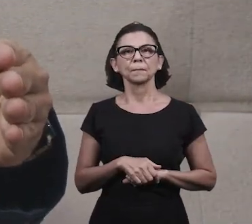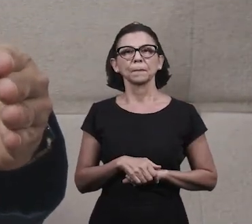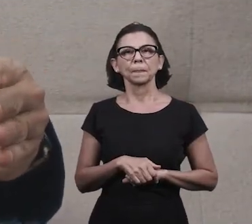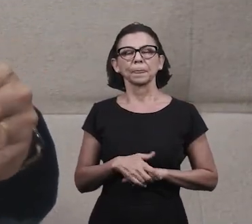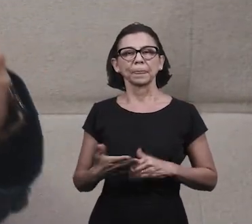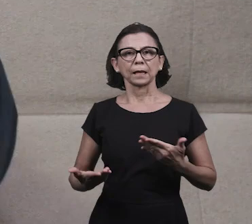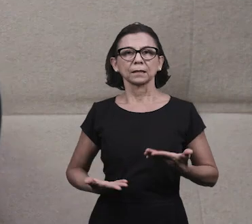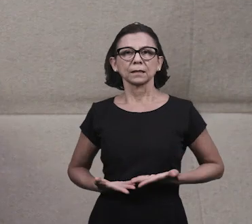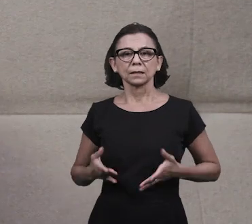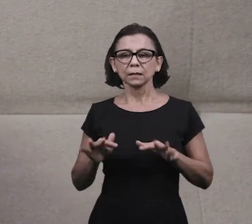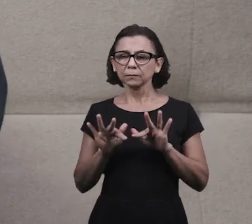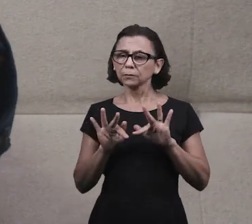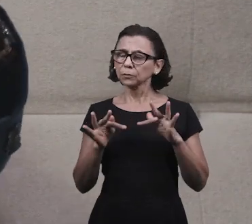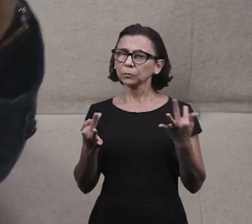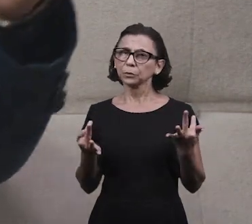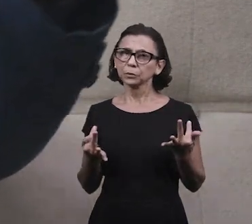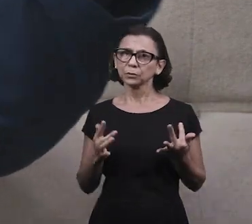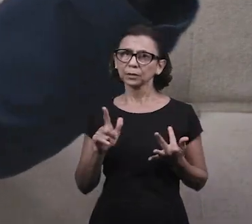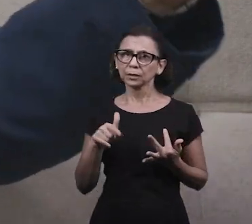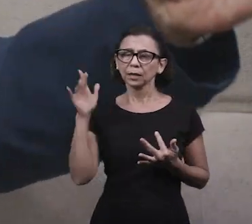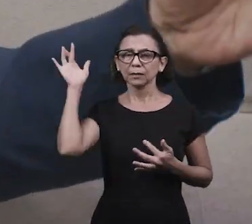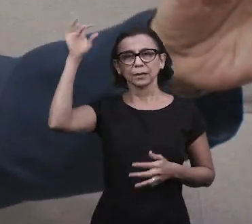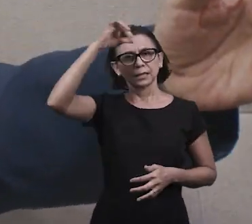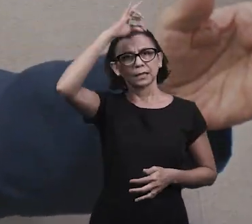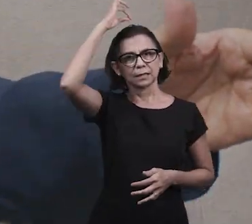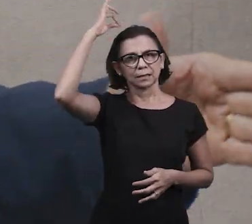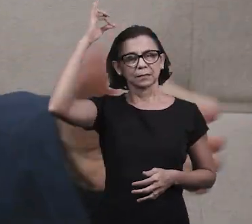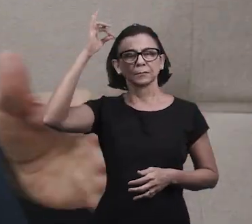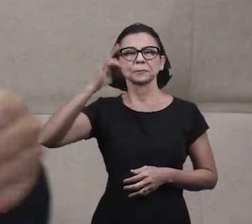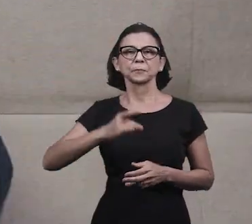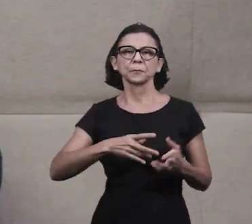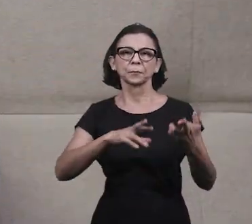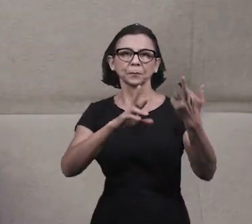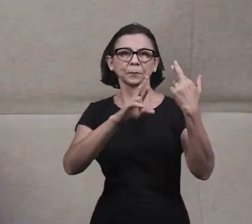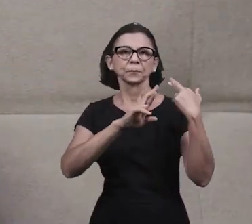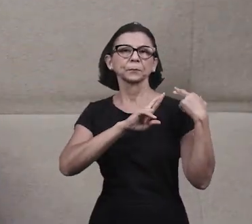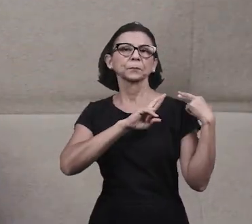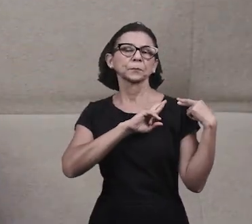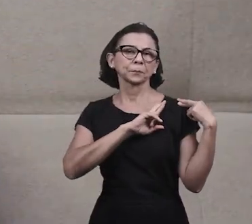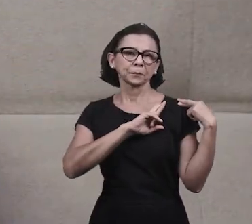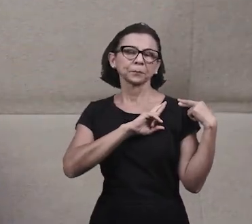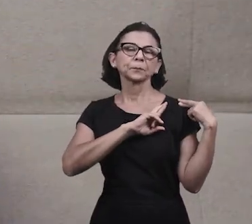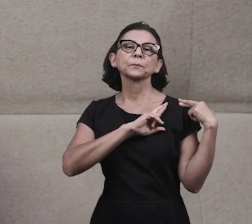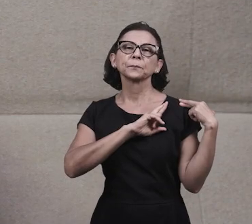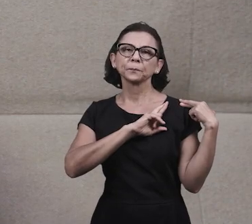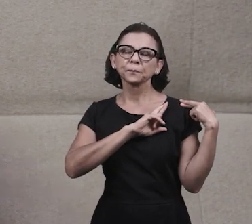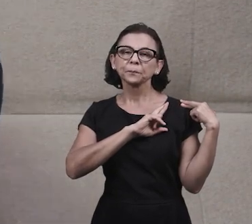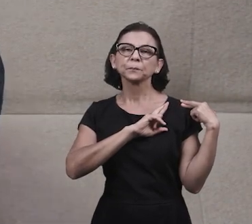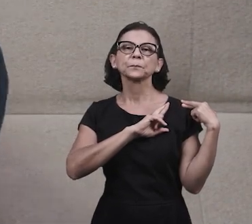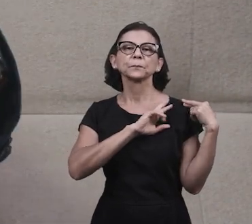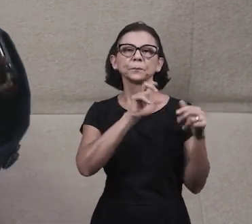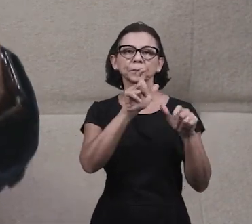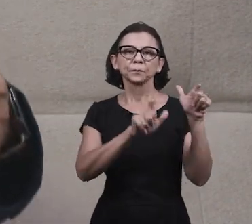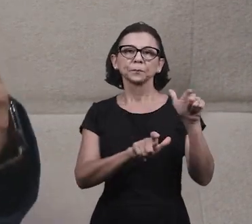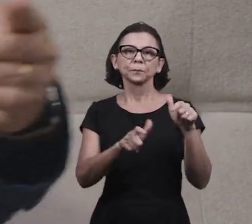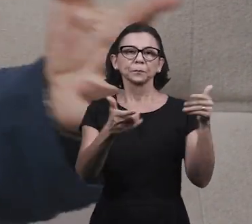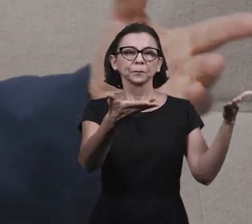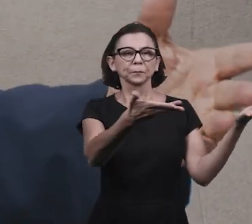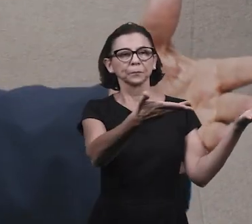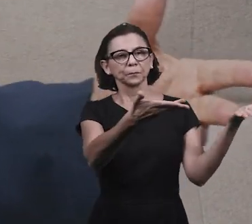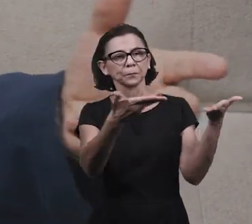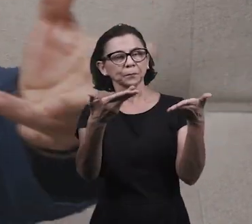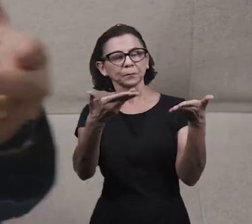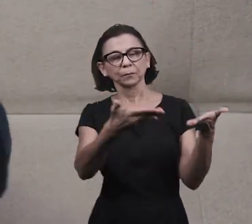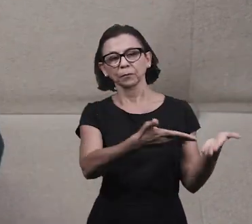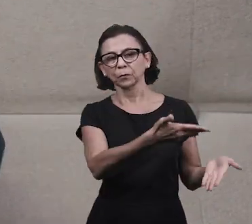humble, n'est-ce pas, qu'est le Saint-Esprit, c'est lui chargé de parler, d'amener au cœur